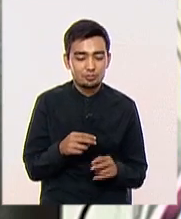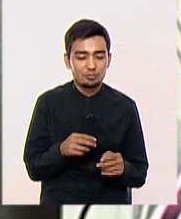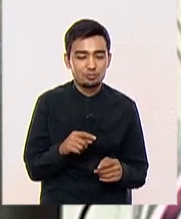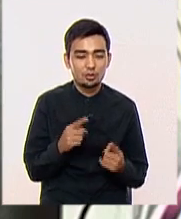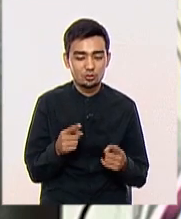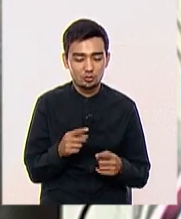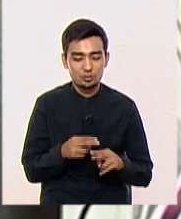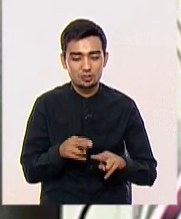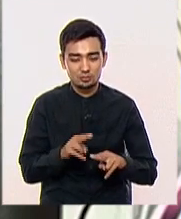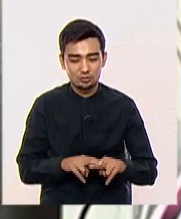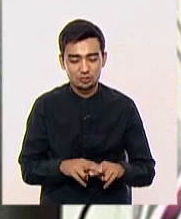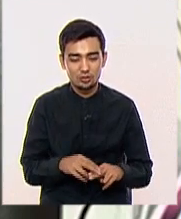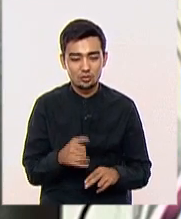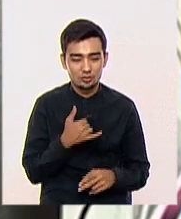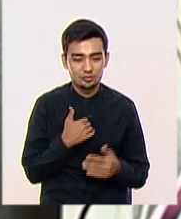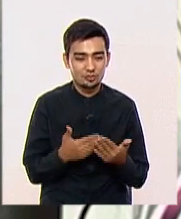біздің